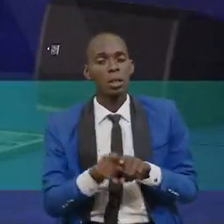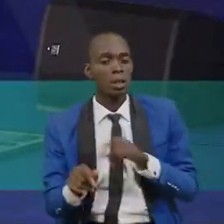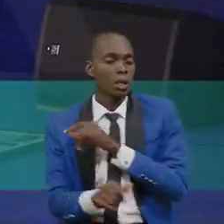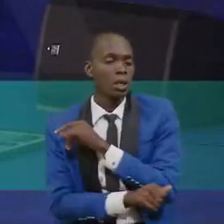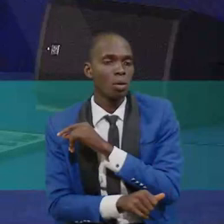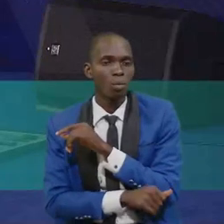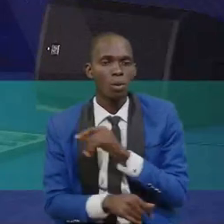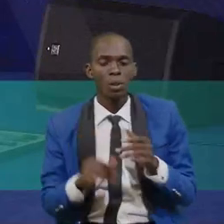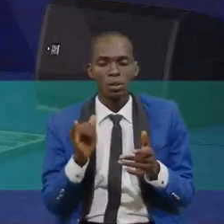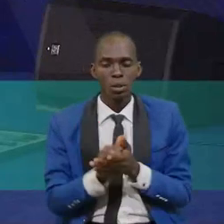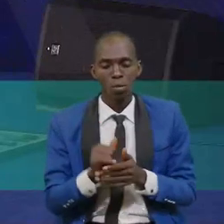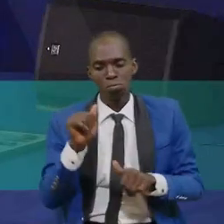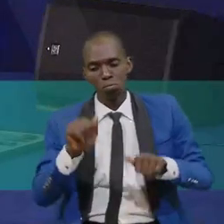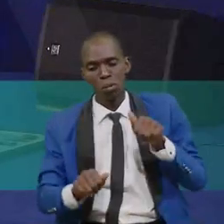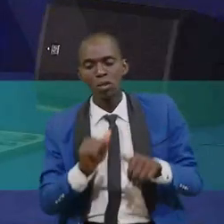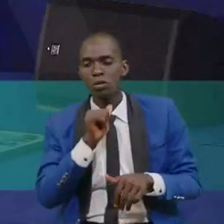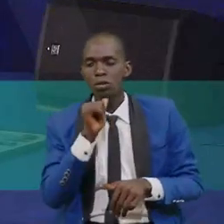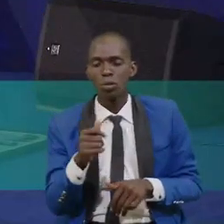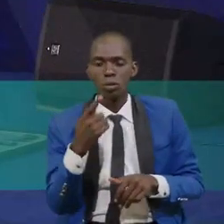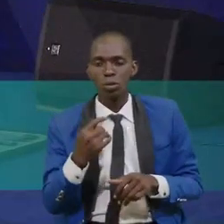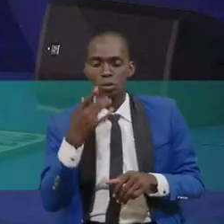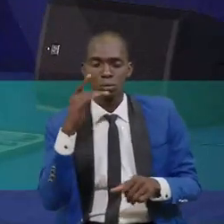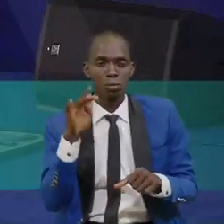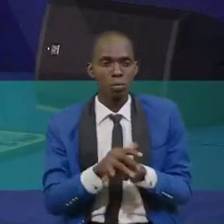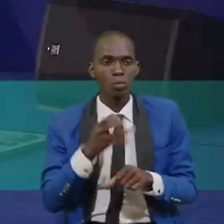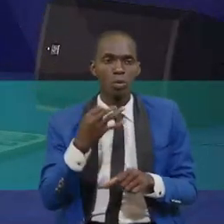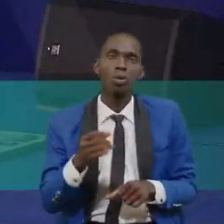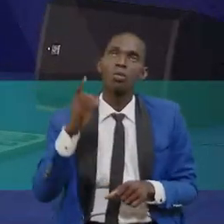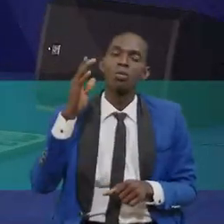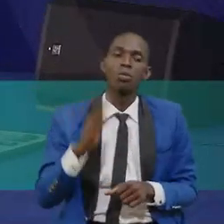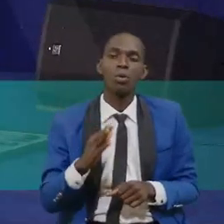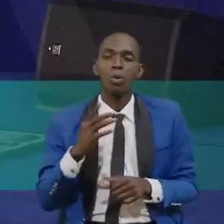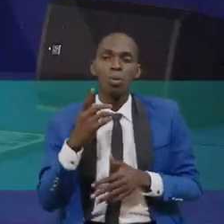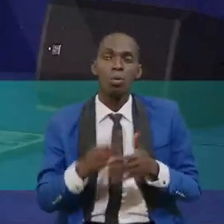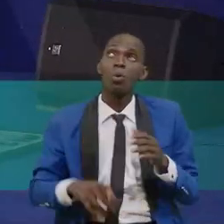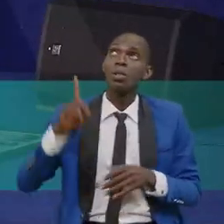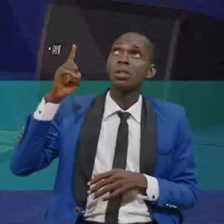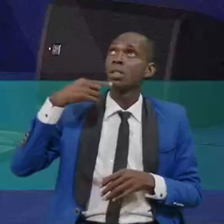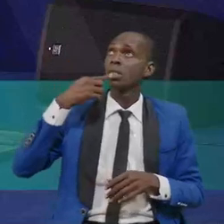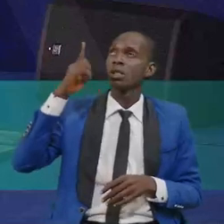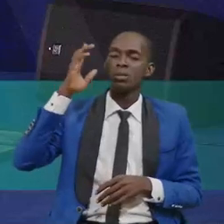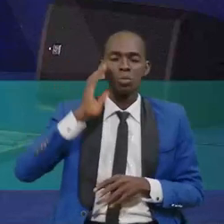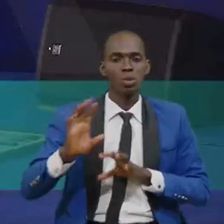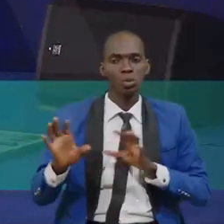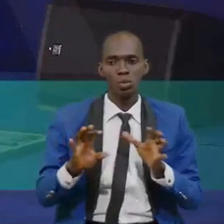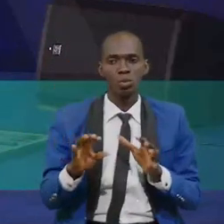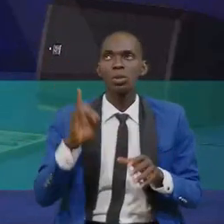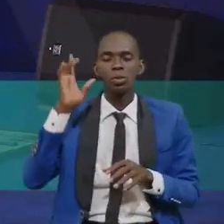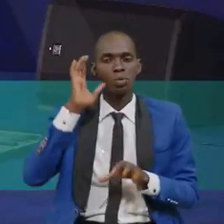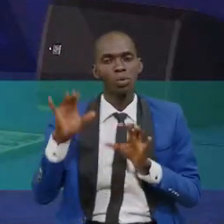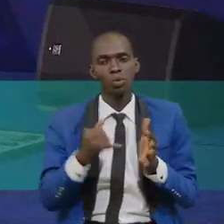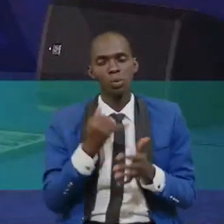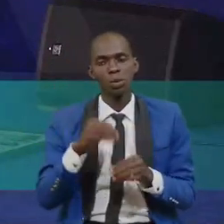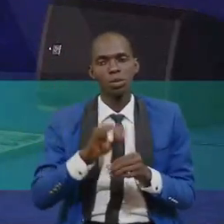ne douta point au sujet de la promesse par incrédulité. Ce qu'il avait dit faire, il le fera dans ta